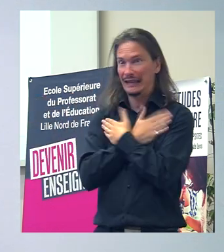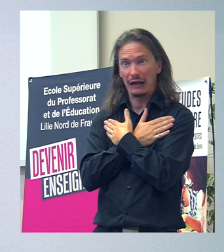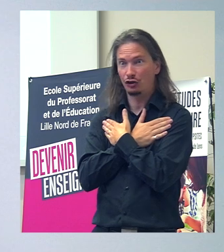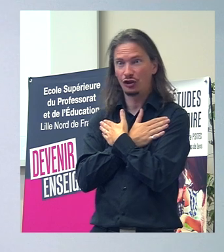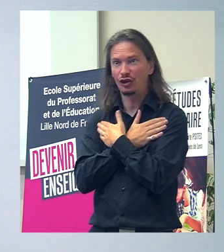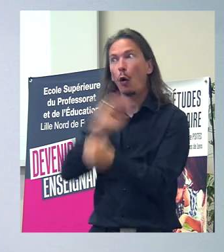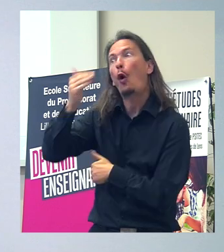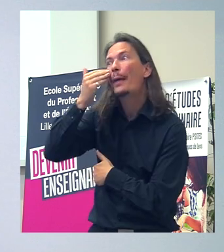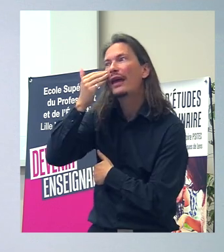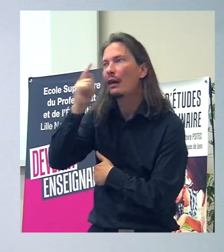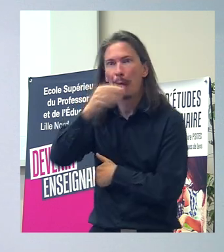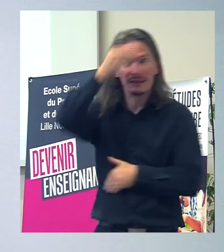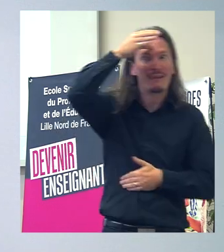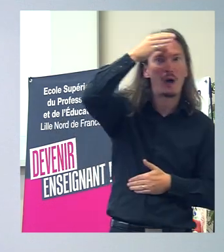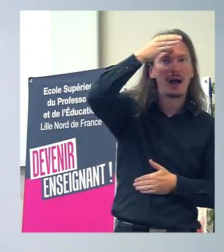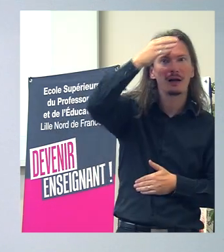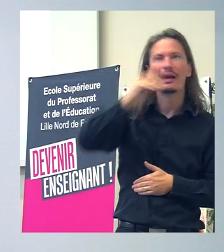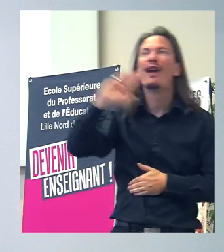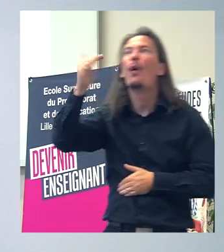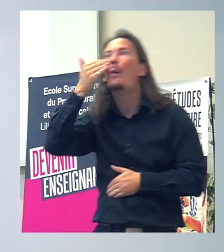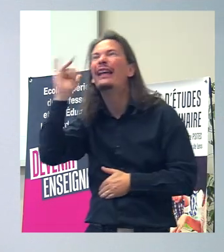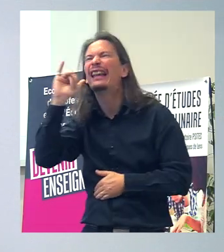« obéir ». Obéir à qui ? À Dieu.